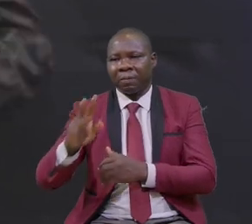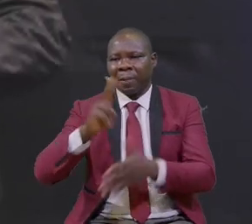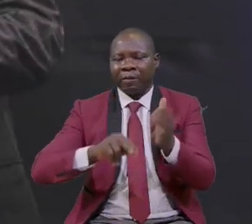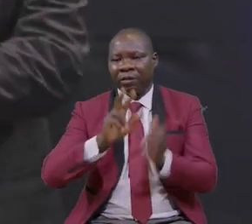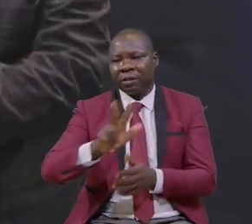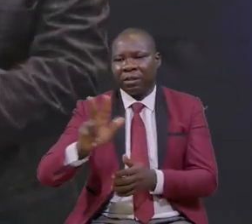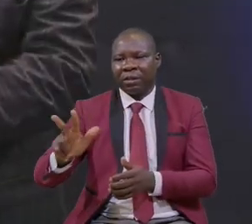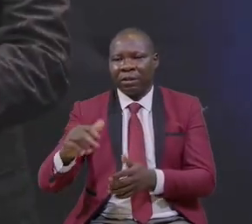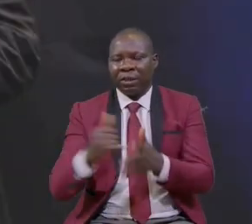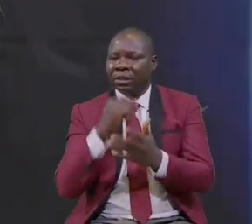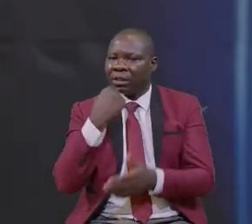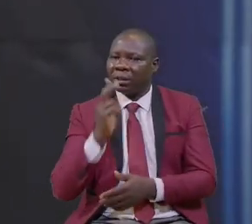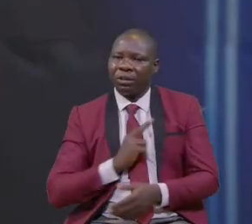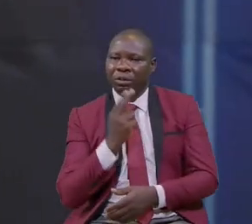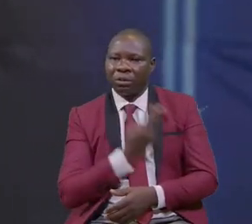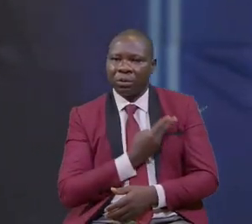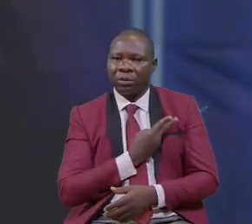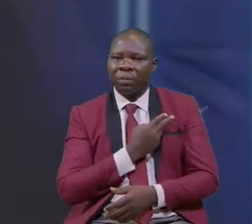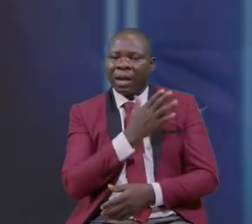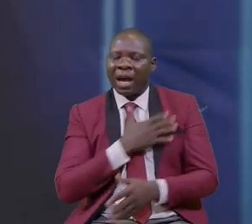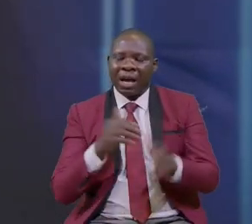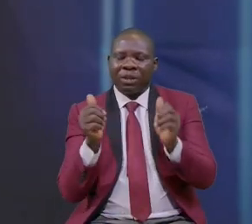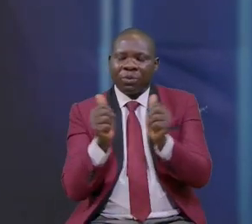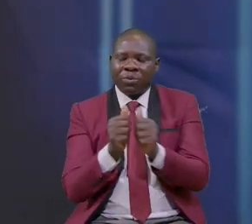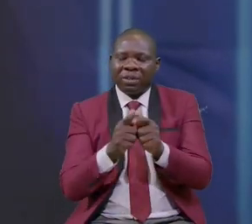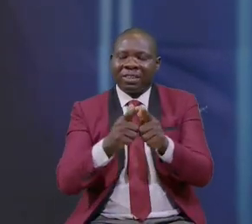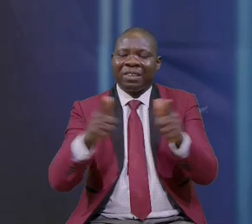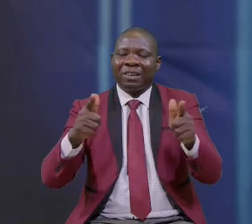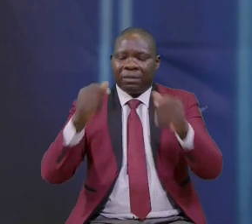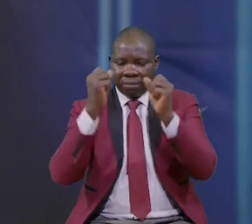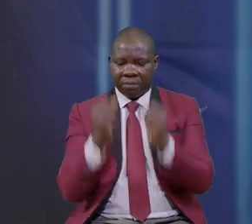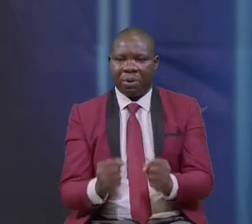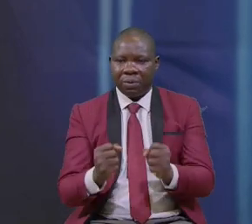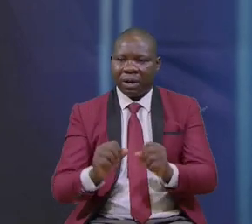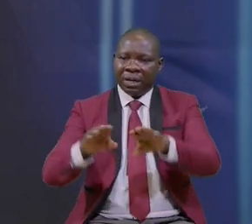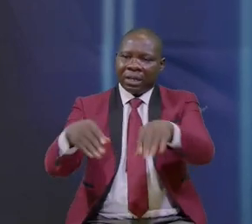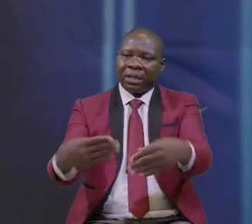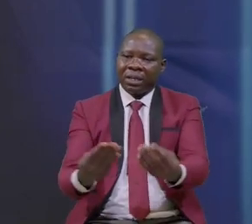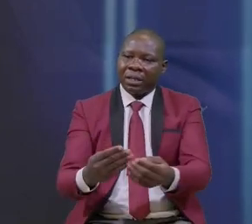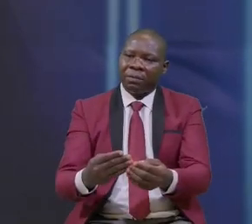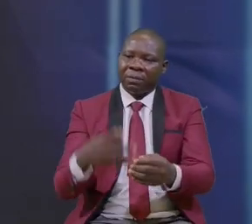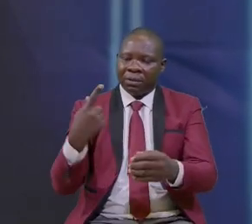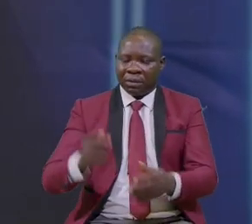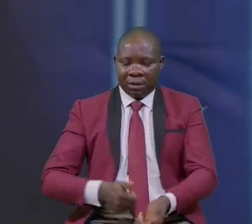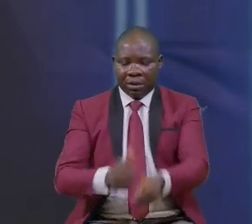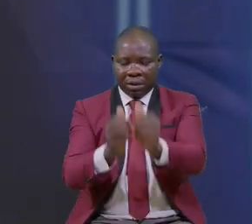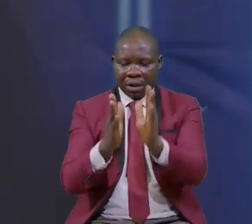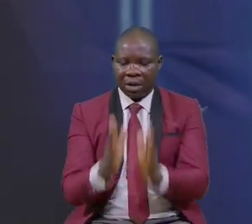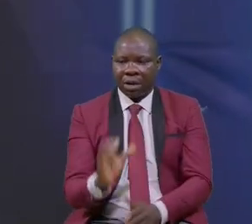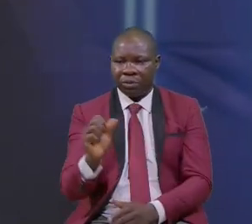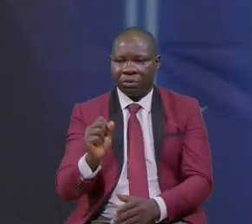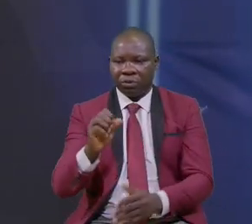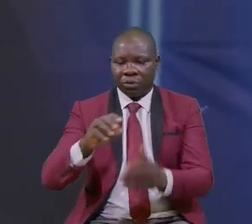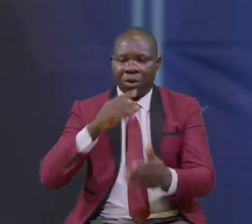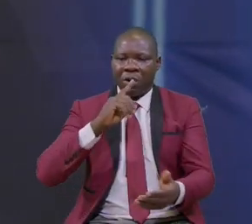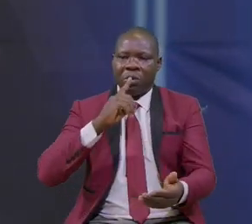Verset 33. Il nous dit, les apôtres rendaient avec beaucoup de force témoignage de la